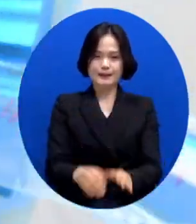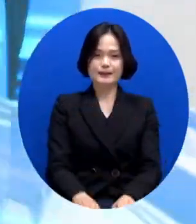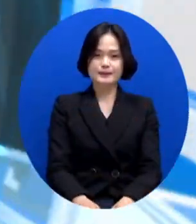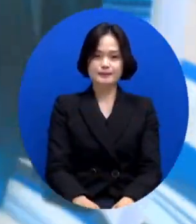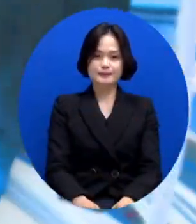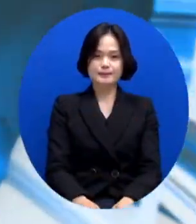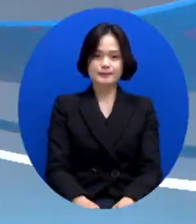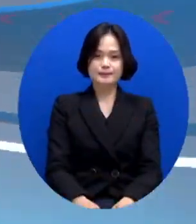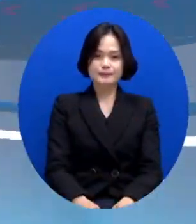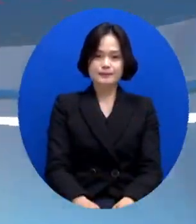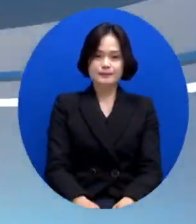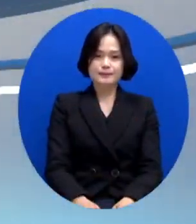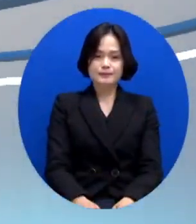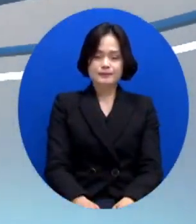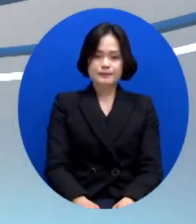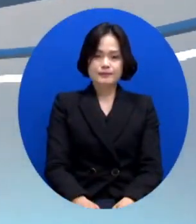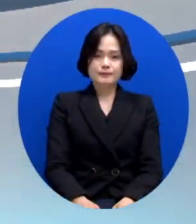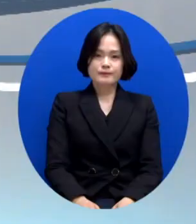으